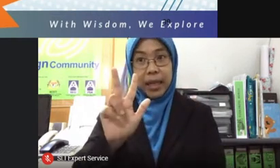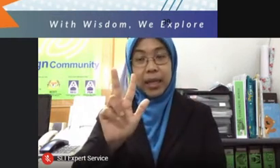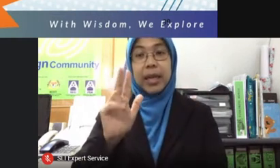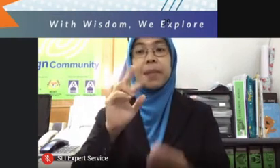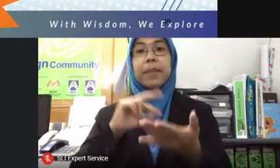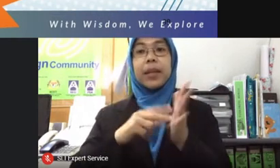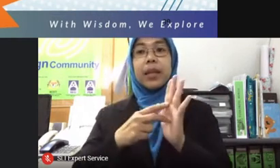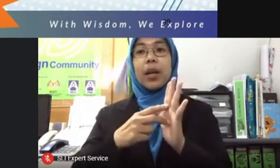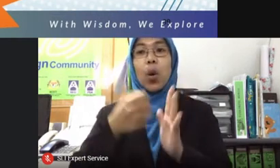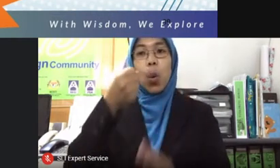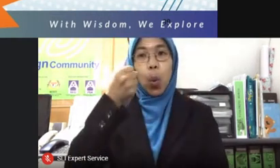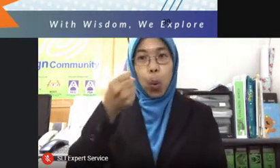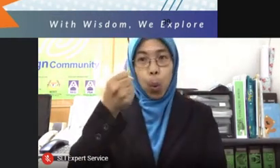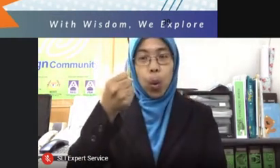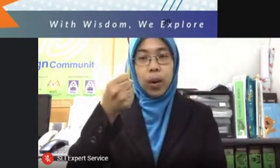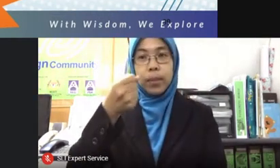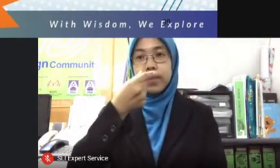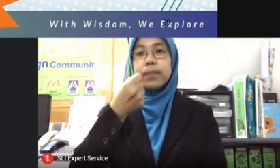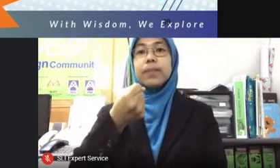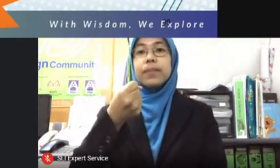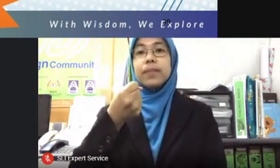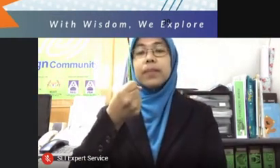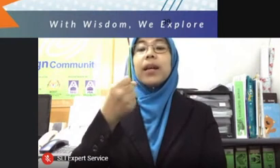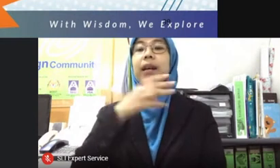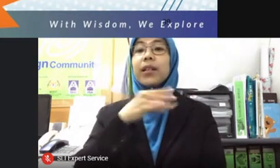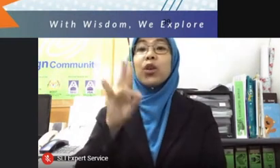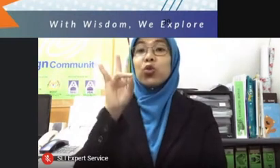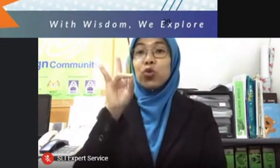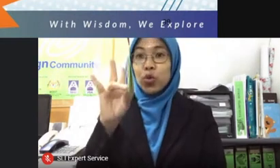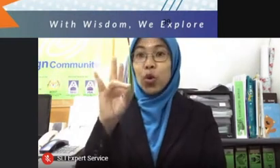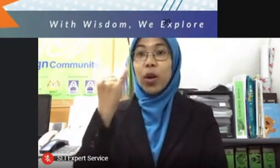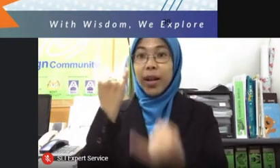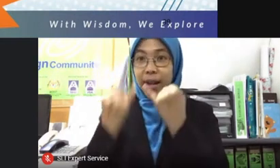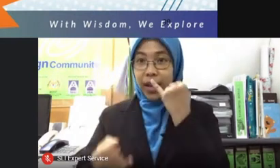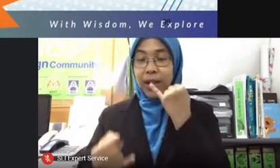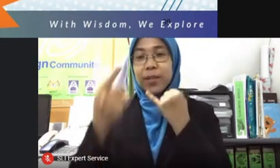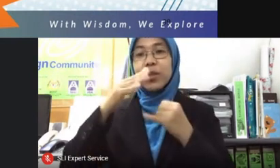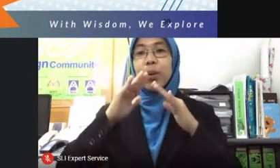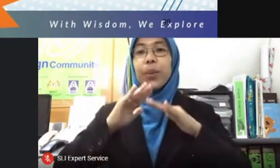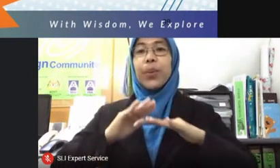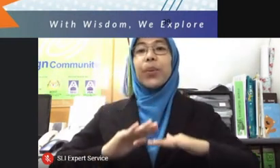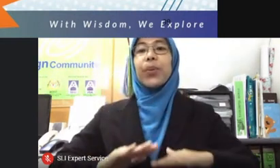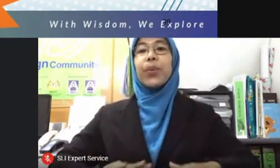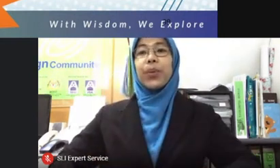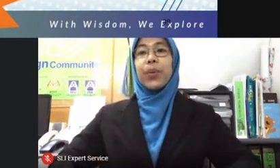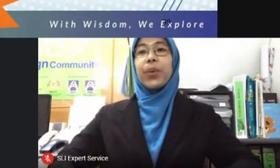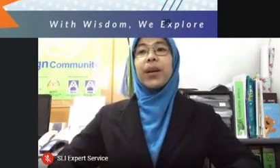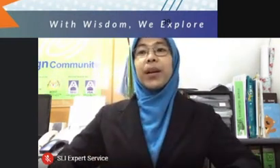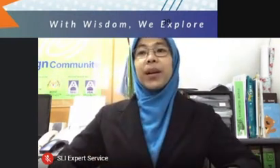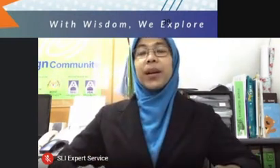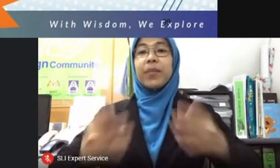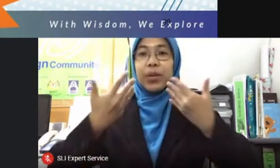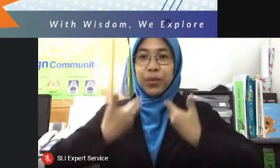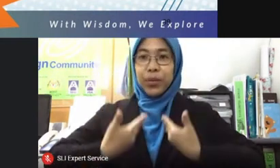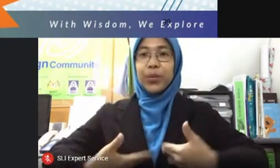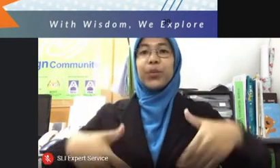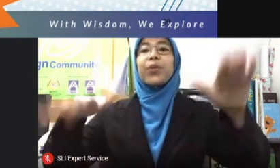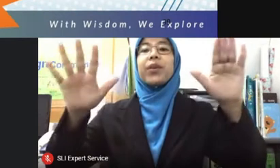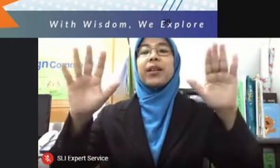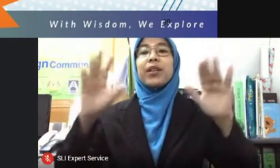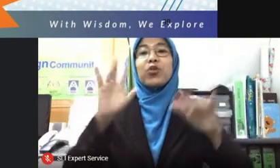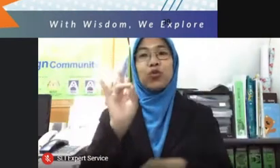tu adalah hold, tahan nafas. Dan 7 yang terakhir tu adalah release ataupun exhale your apa ni, your breath tu